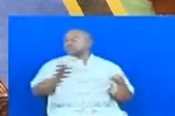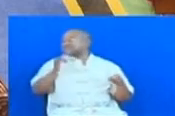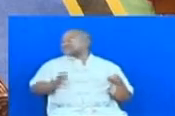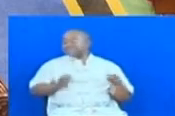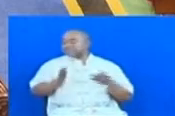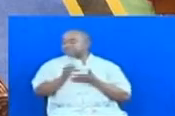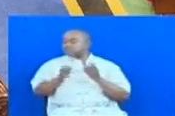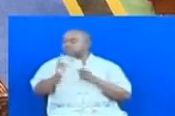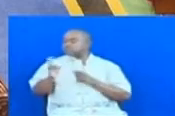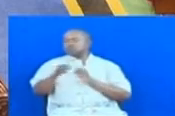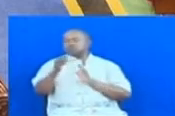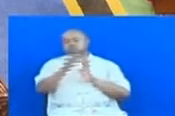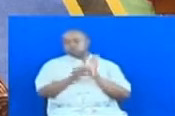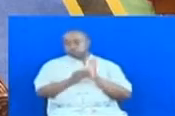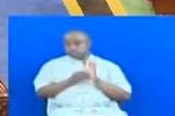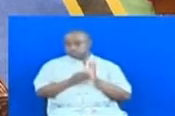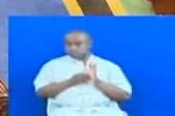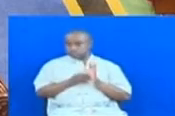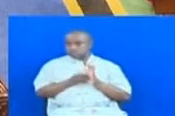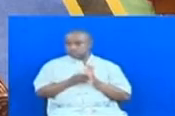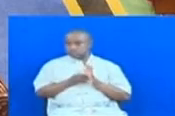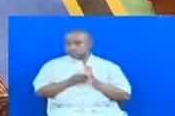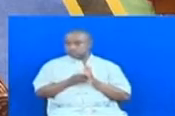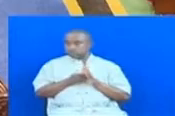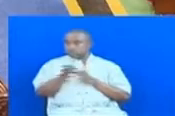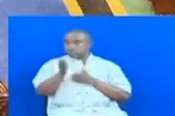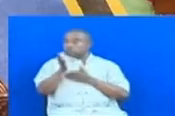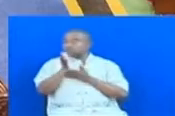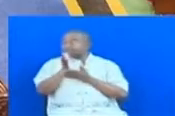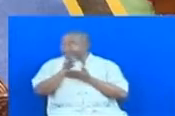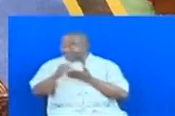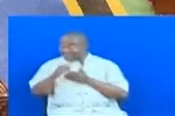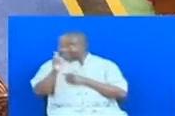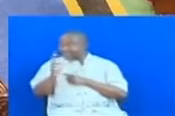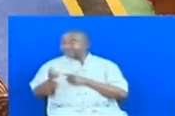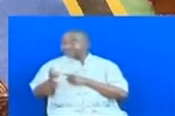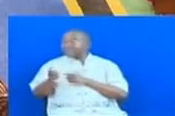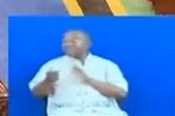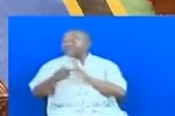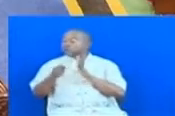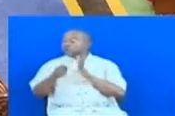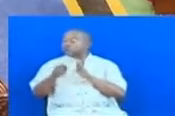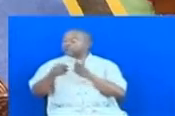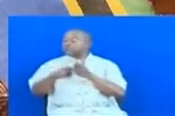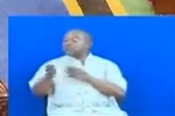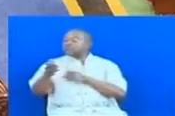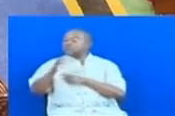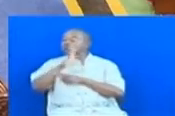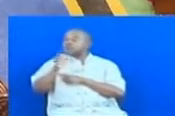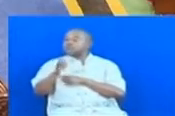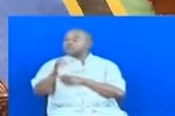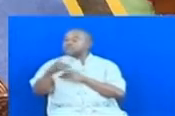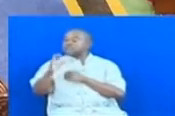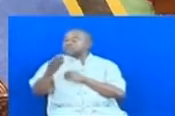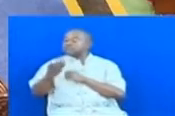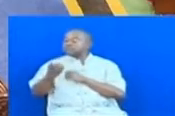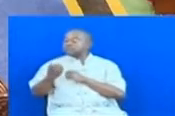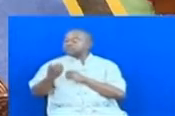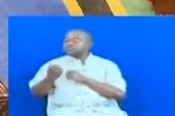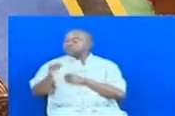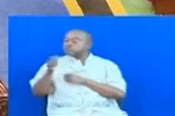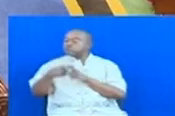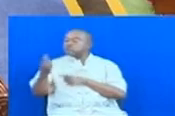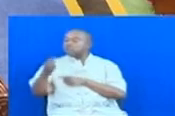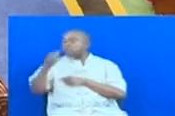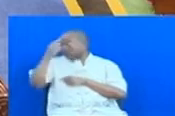halmashauri. Kuna halmashauri nyingine unaona yani iko nje hata halmashauri ikilipa yote zaidi ya shilingi milioni 100, ina maana hiyo